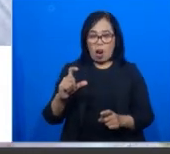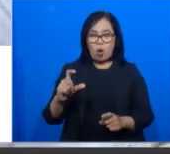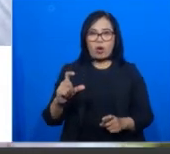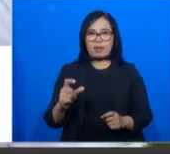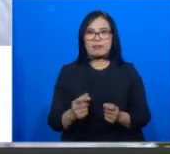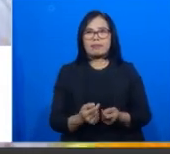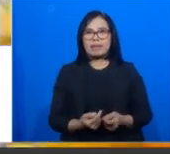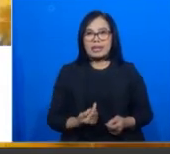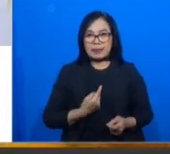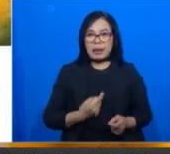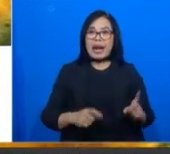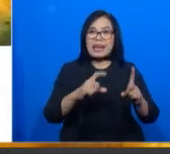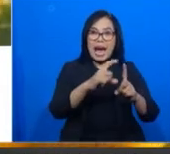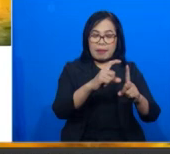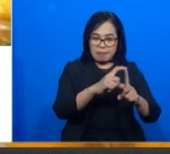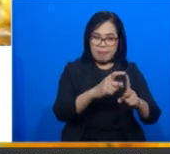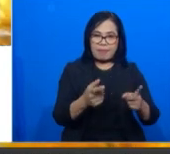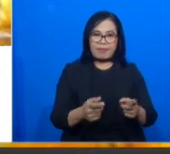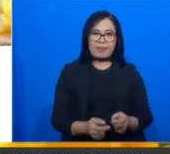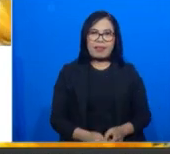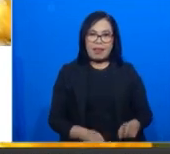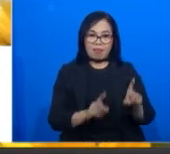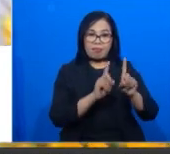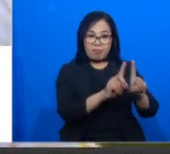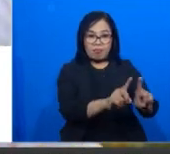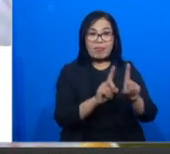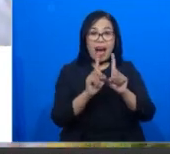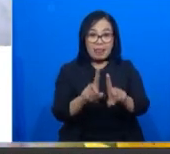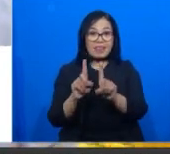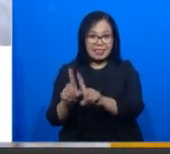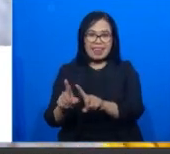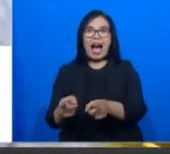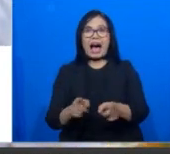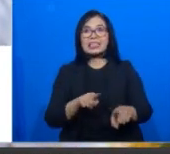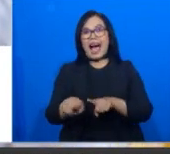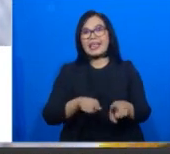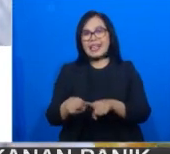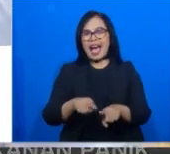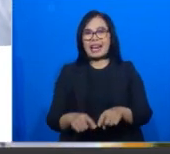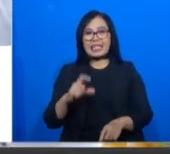Pongrekun, Kunwardana. Tim Liputan, CNN Indonesia.